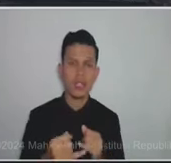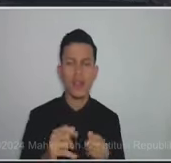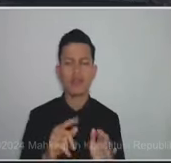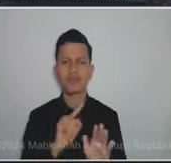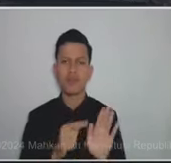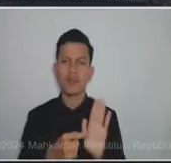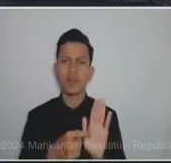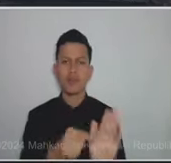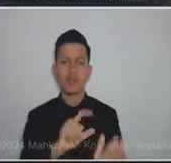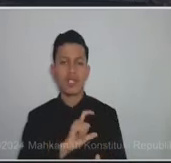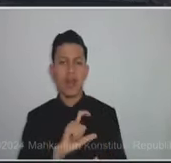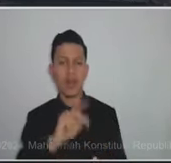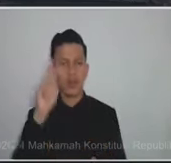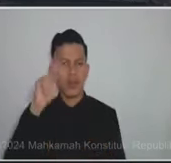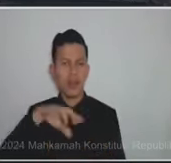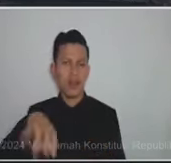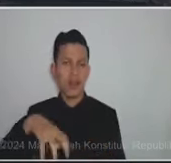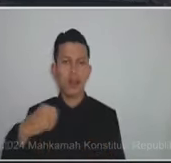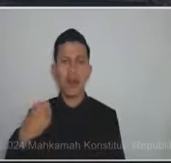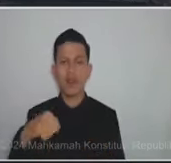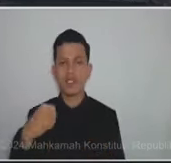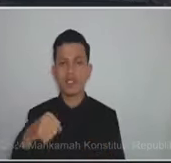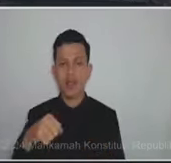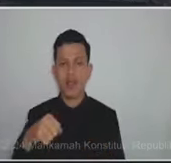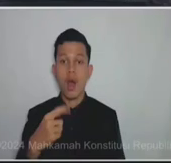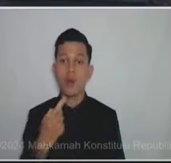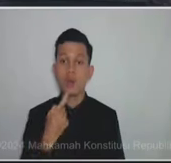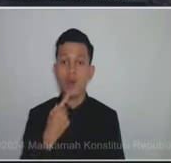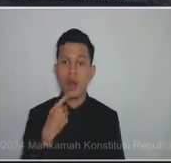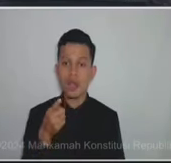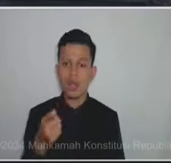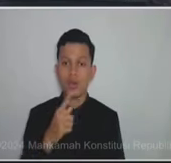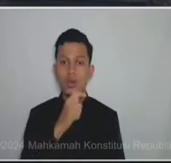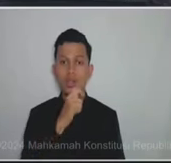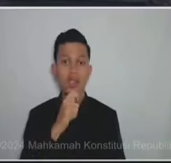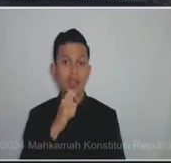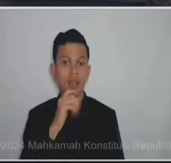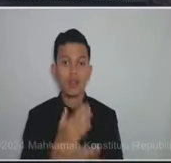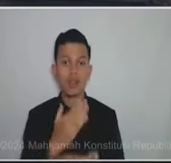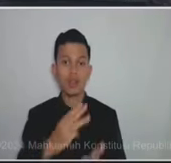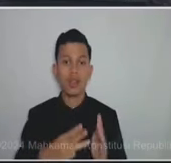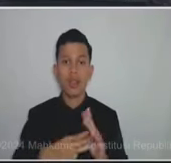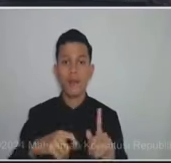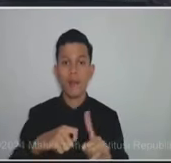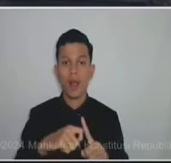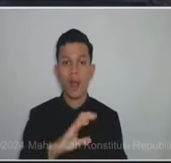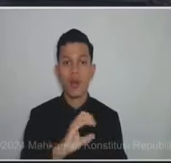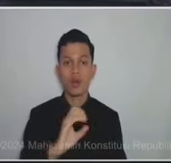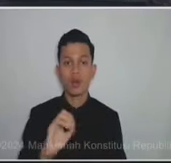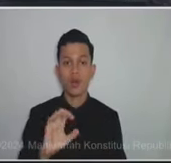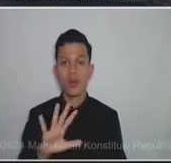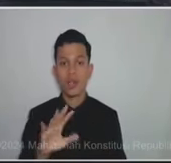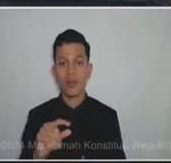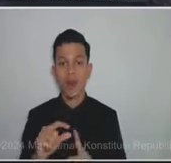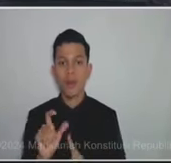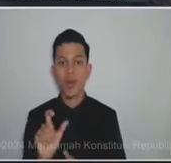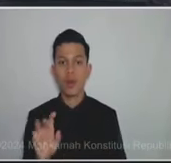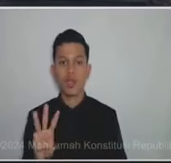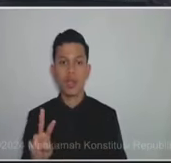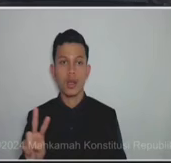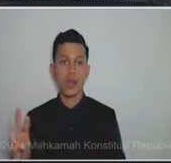daerah berkenaan dengan persoalan konsusional tersebut telah ternyata putusan Mahkamah konsin nomor 005 pu 3